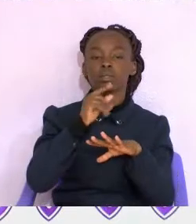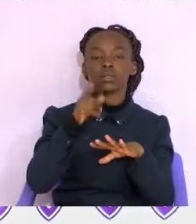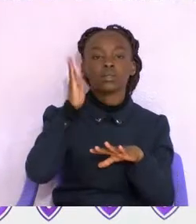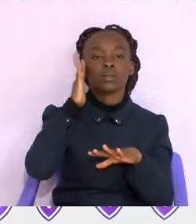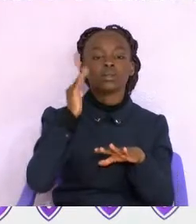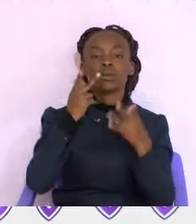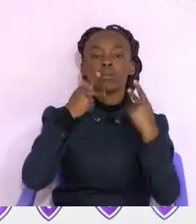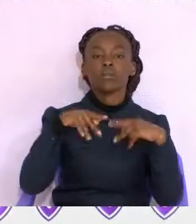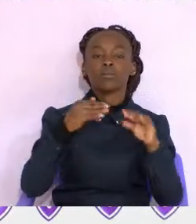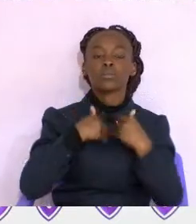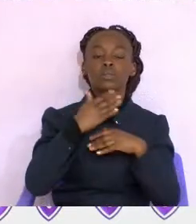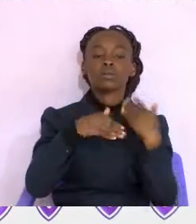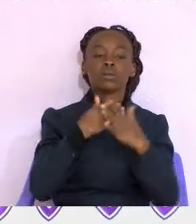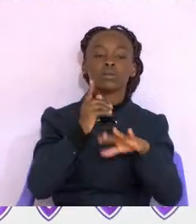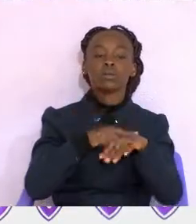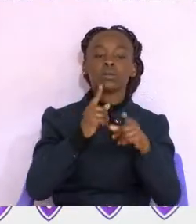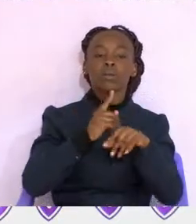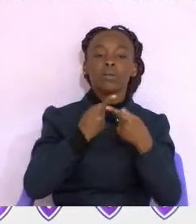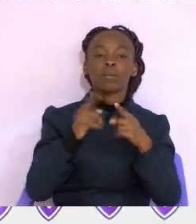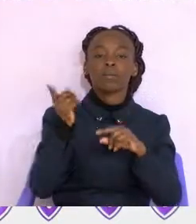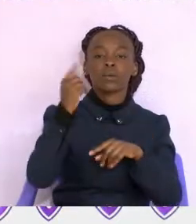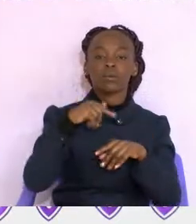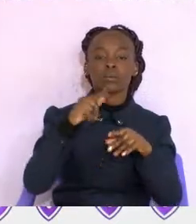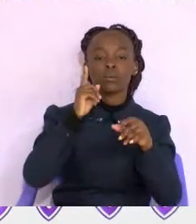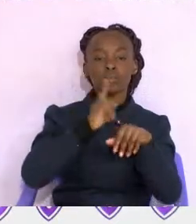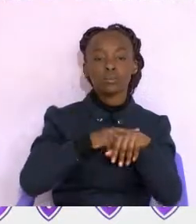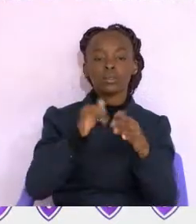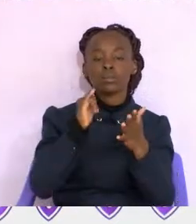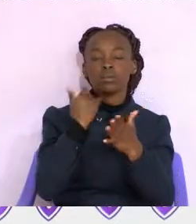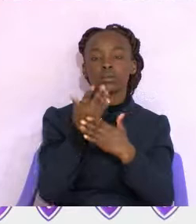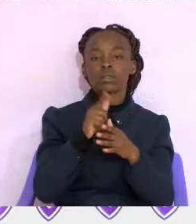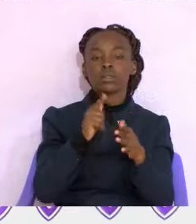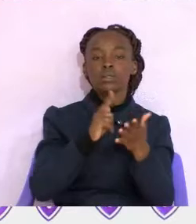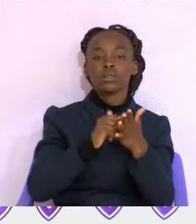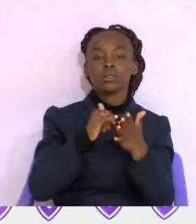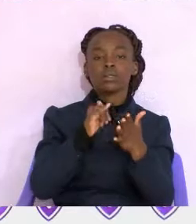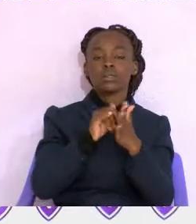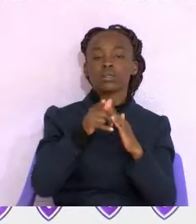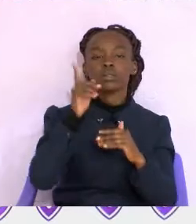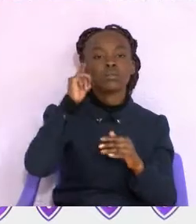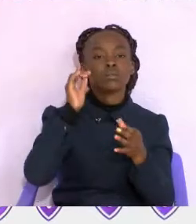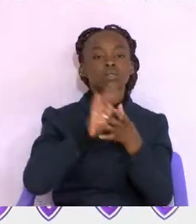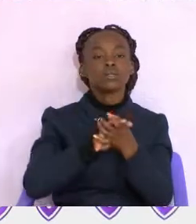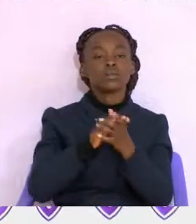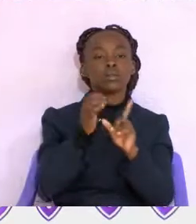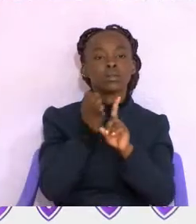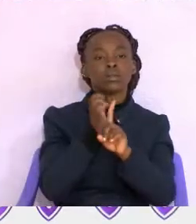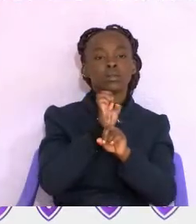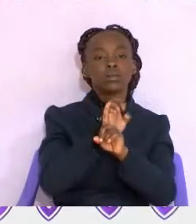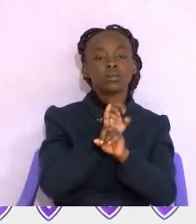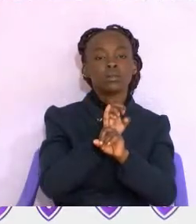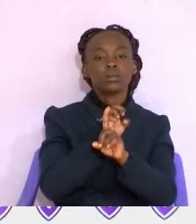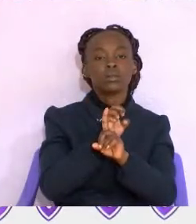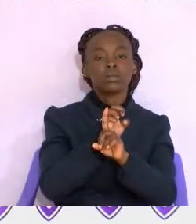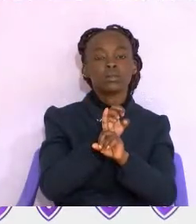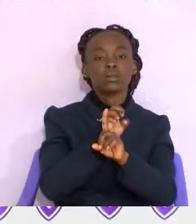amani siku zote. Lakini inafikanga siku zile vitu uliamini kwamba zitabaki, mazingara inatishia hizo